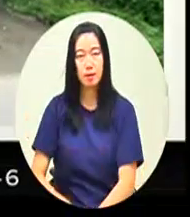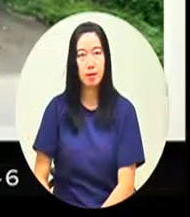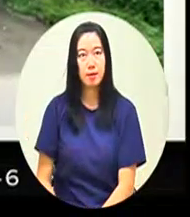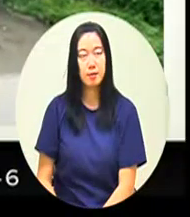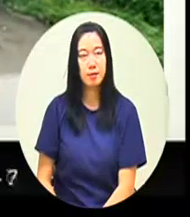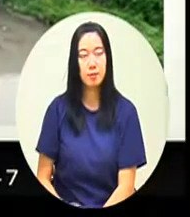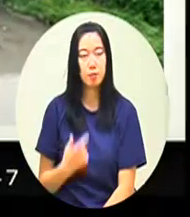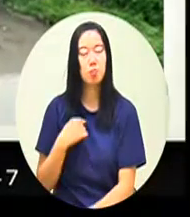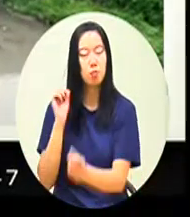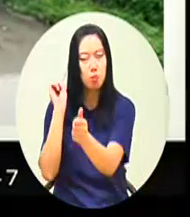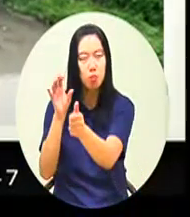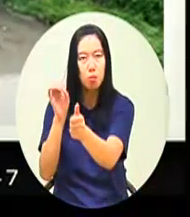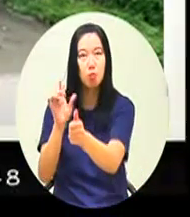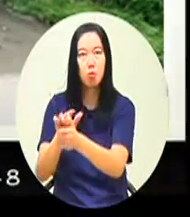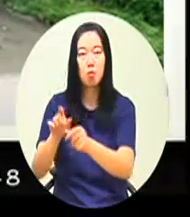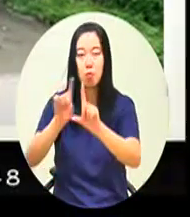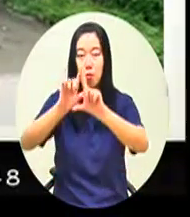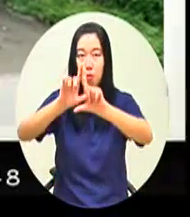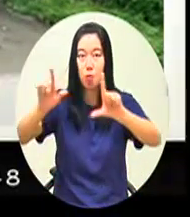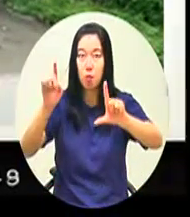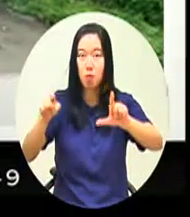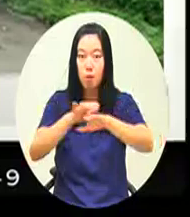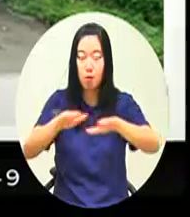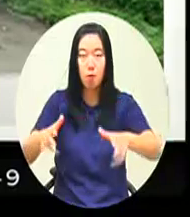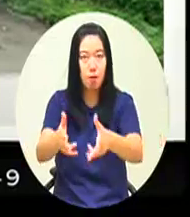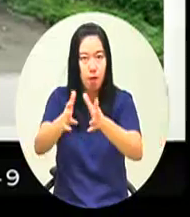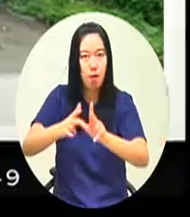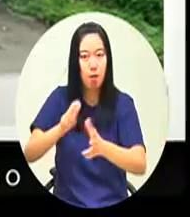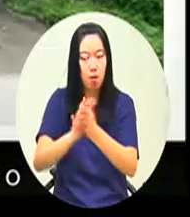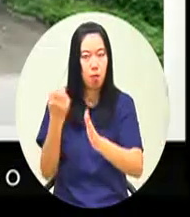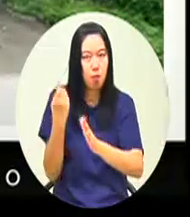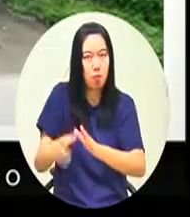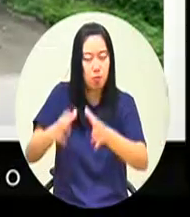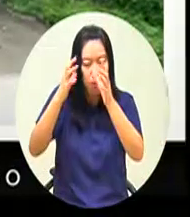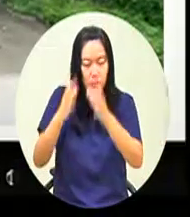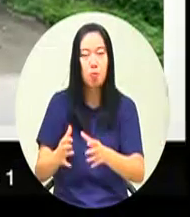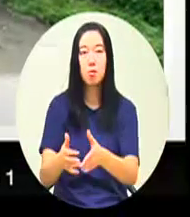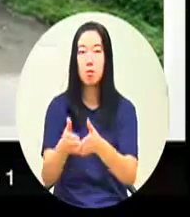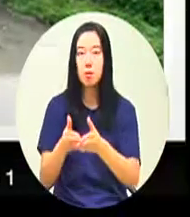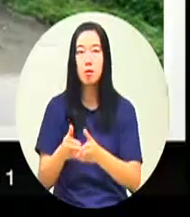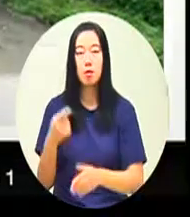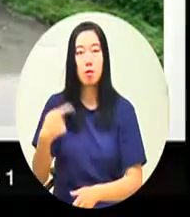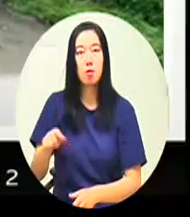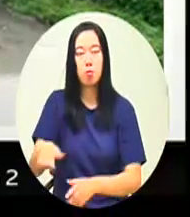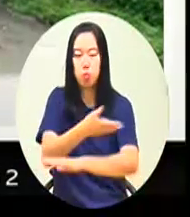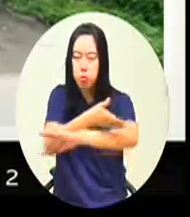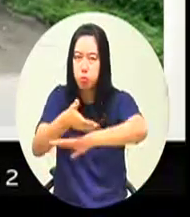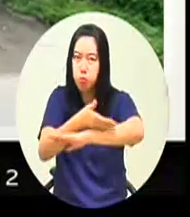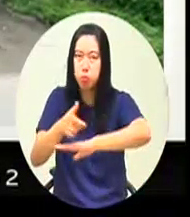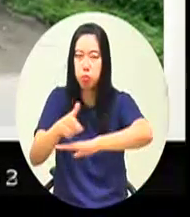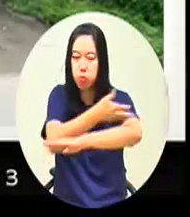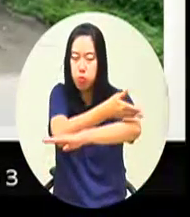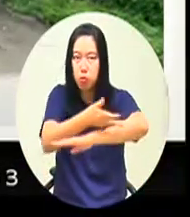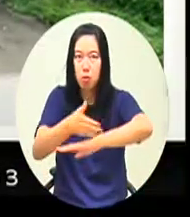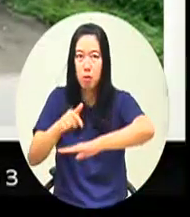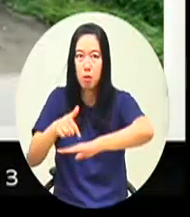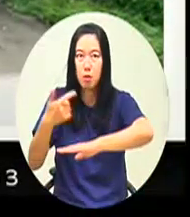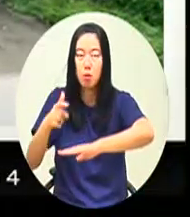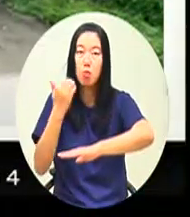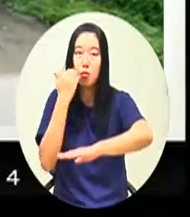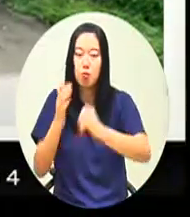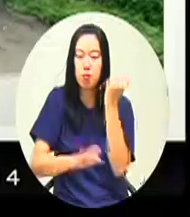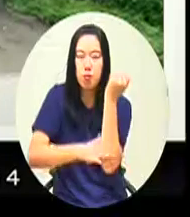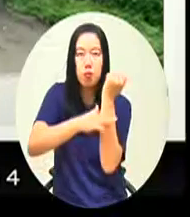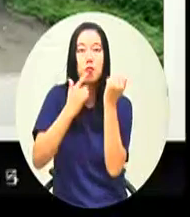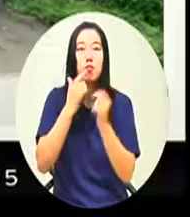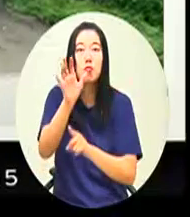所以我一直在讲说太安桥要盖，要重新做过，对不对？哈啊，这样的水怎么不，这个这次美诺淹水就是这